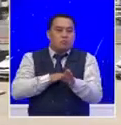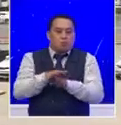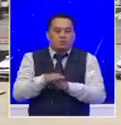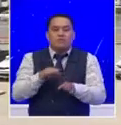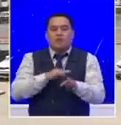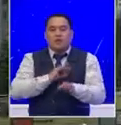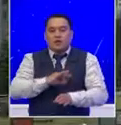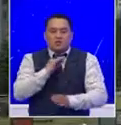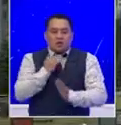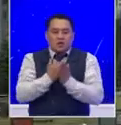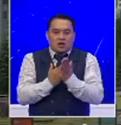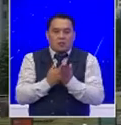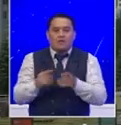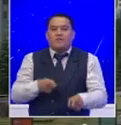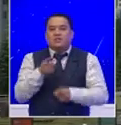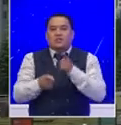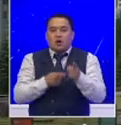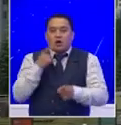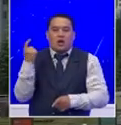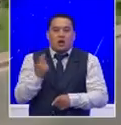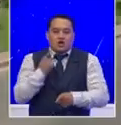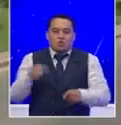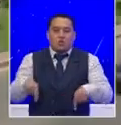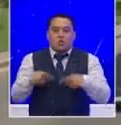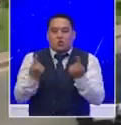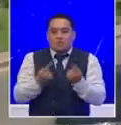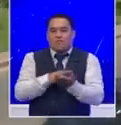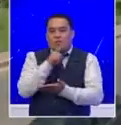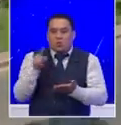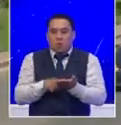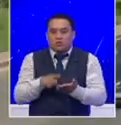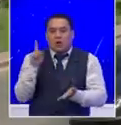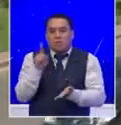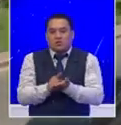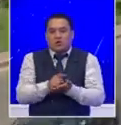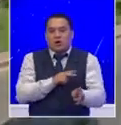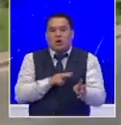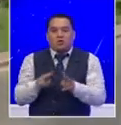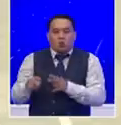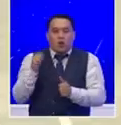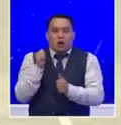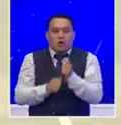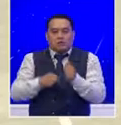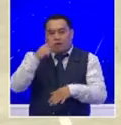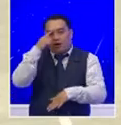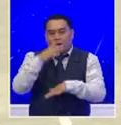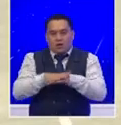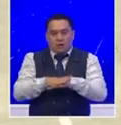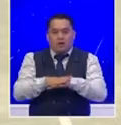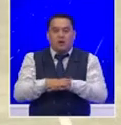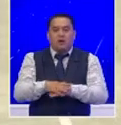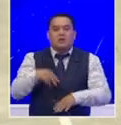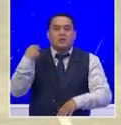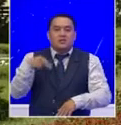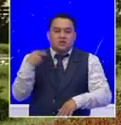должен выполняться комплексный план по восстановлению экономического роста. Эти вопросы должны быть на особом контроле у каждого акима. Касым-Жомарт Токаев